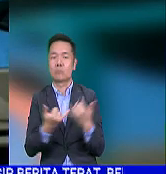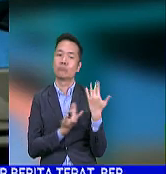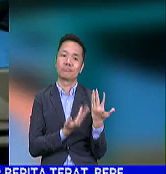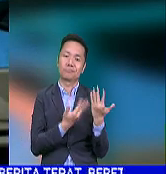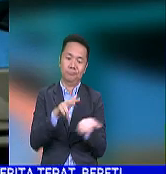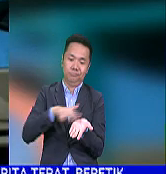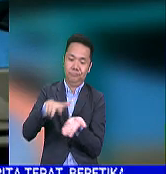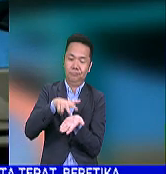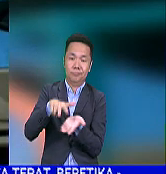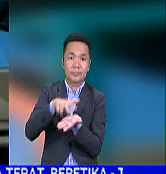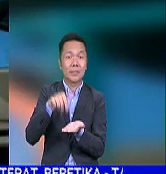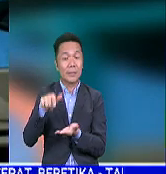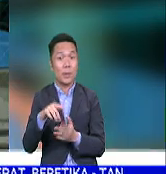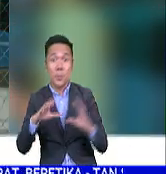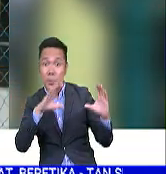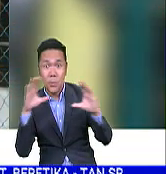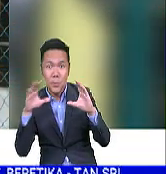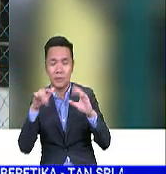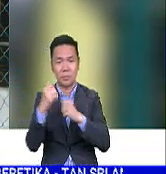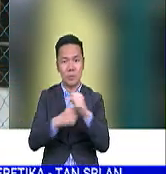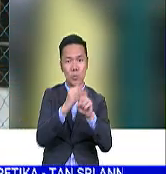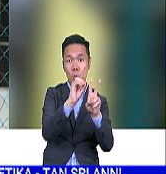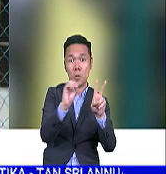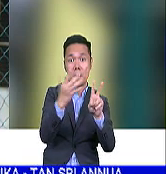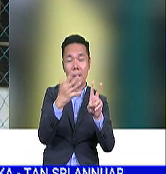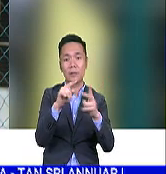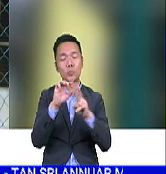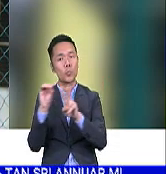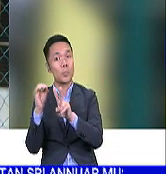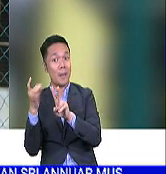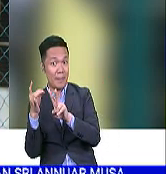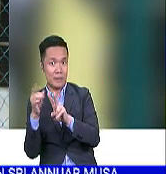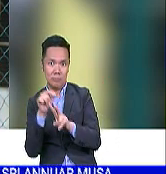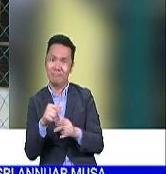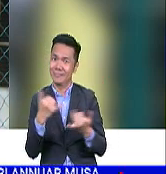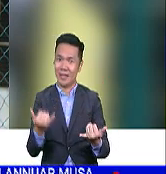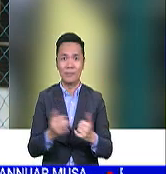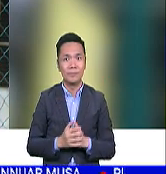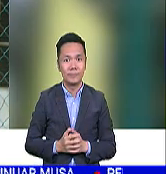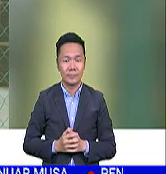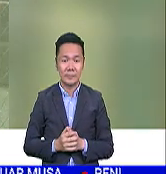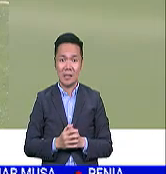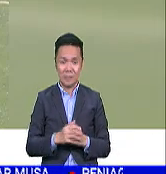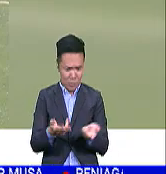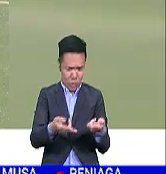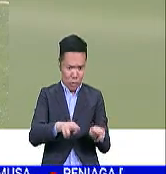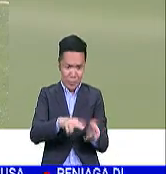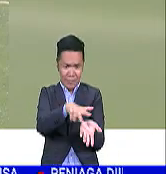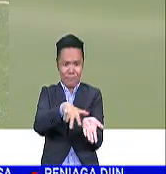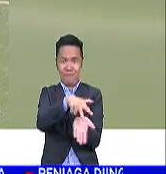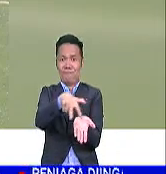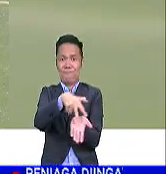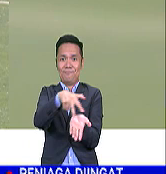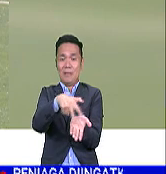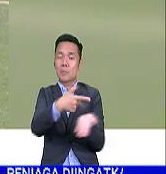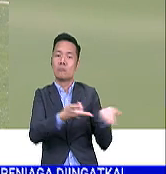Pemain terbaik wanita anugerah bola sepak kebangsaan 2015 dan 2018 itu berkata, buat masa ini status kontraknya masih lagi dalam